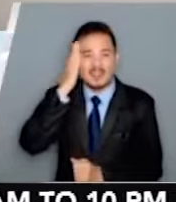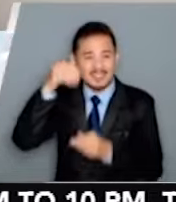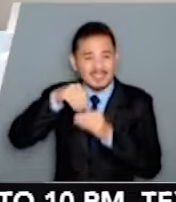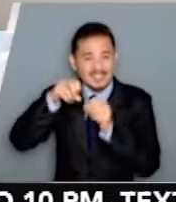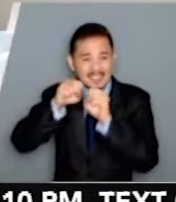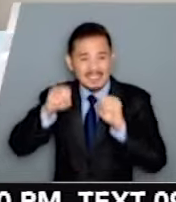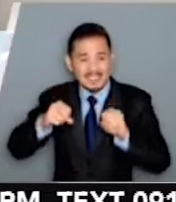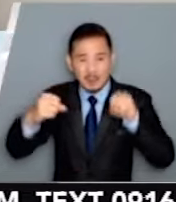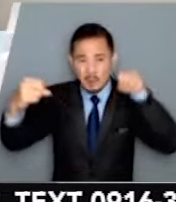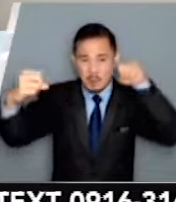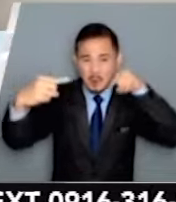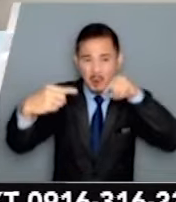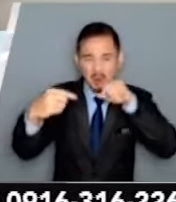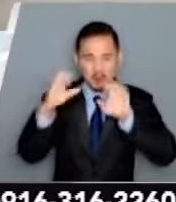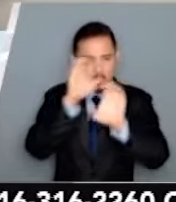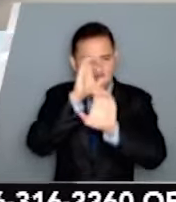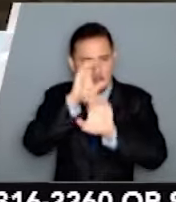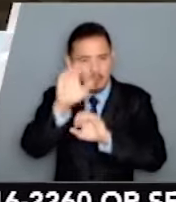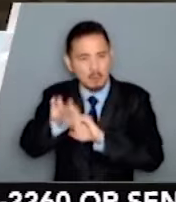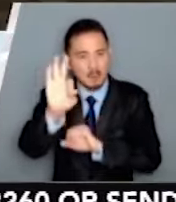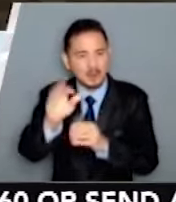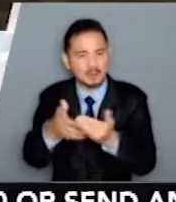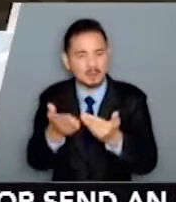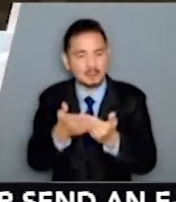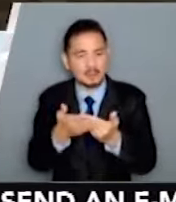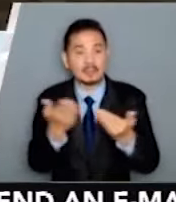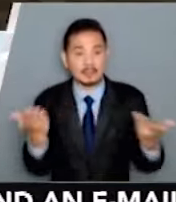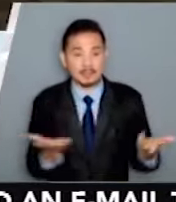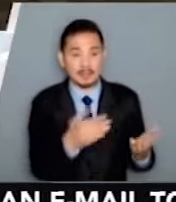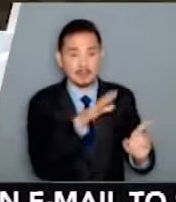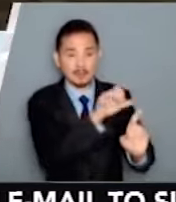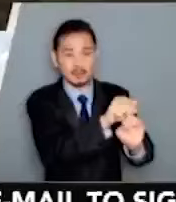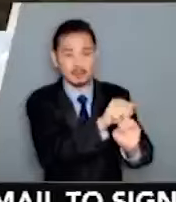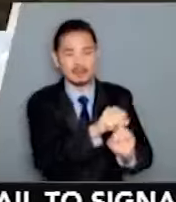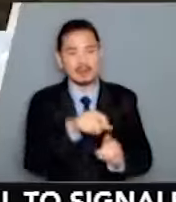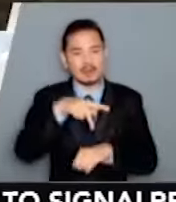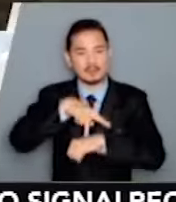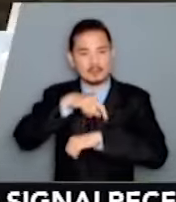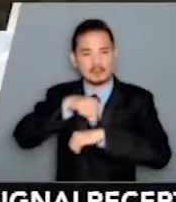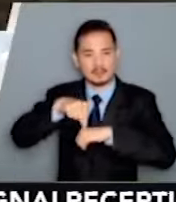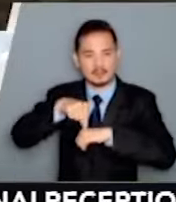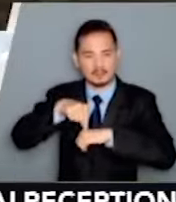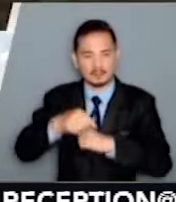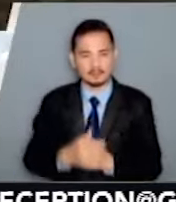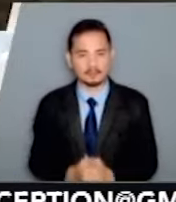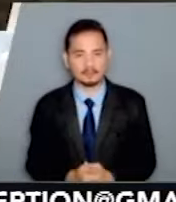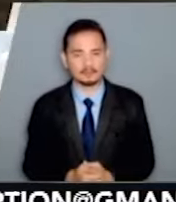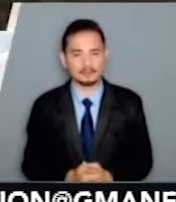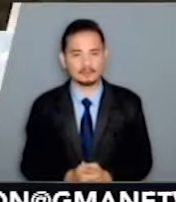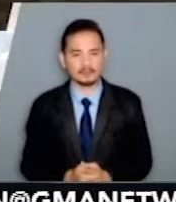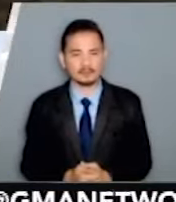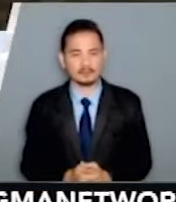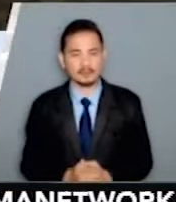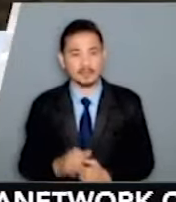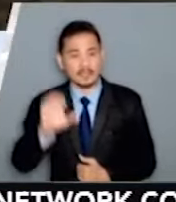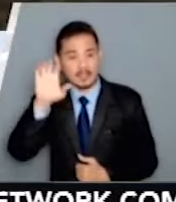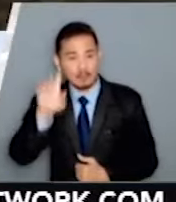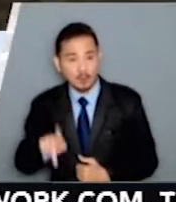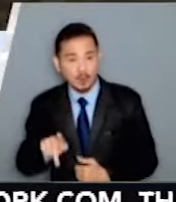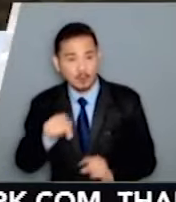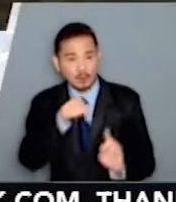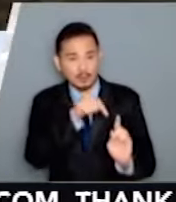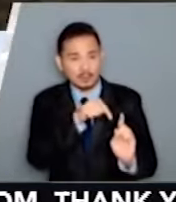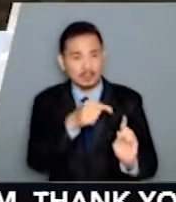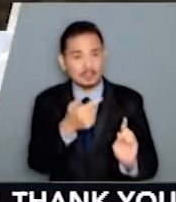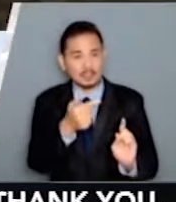Paranaque. Nagbakasakali tayo na kung saan pumitik yung device ay doon natin sila